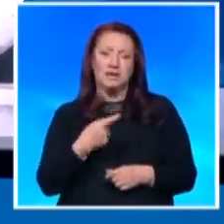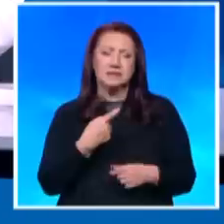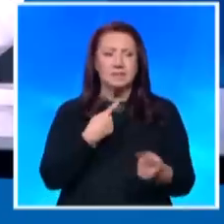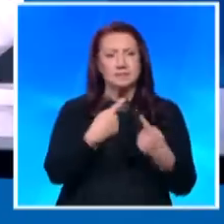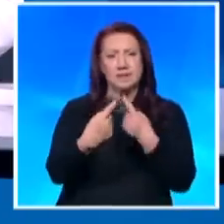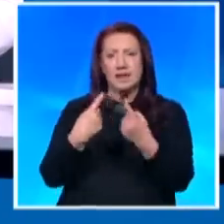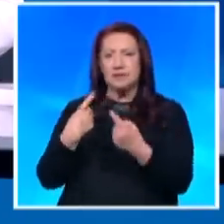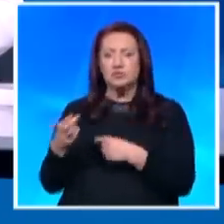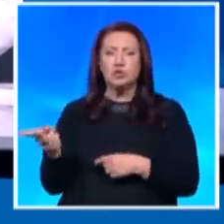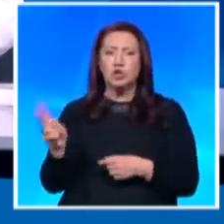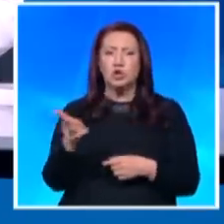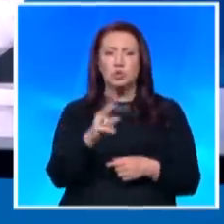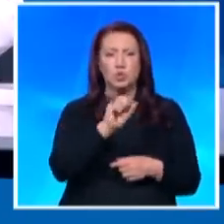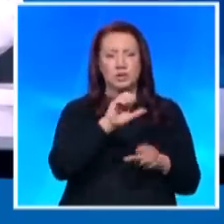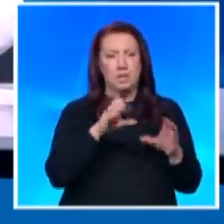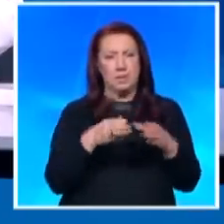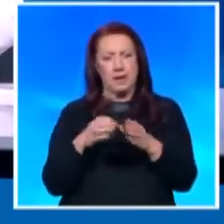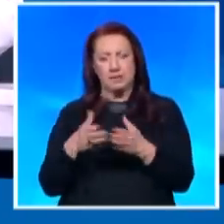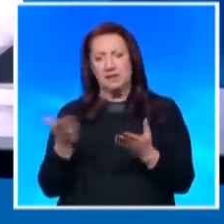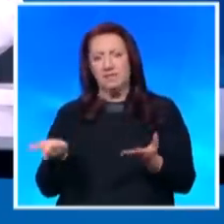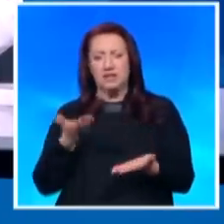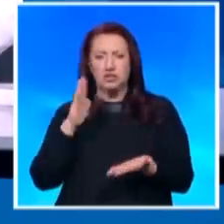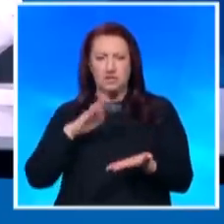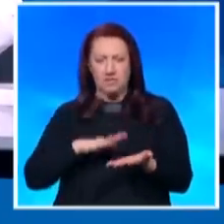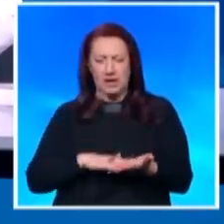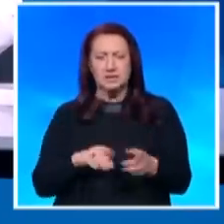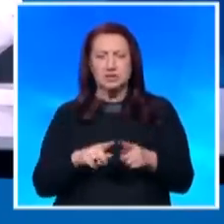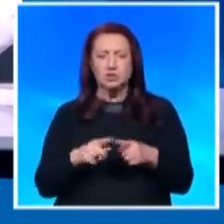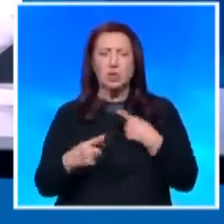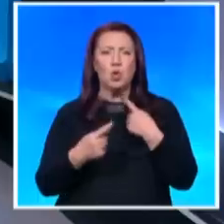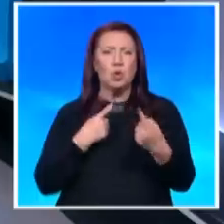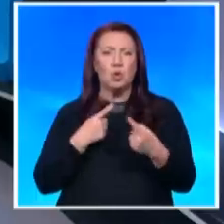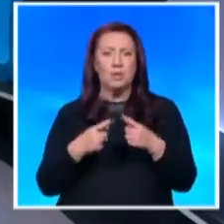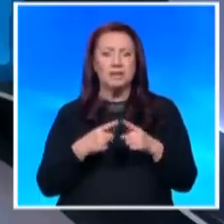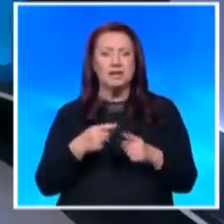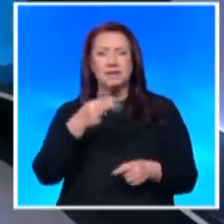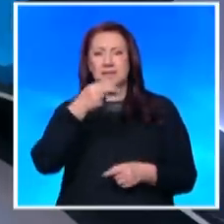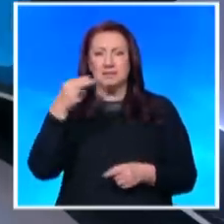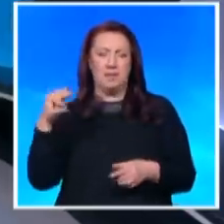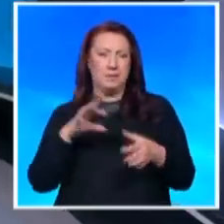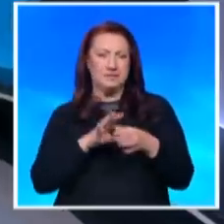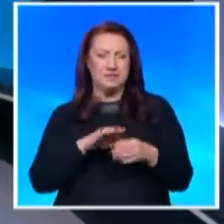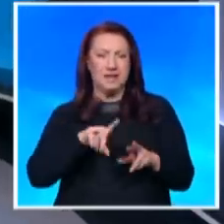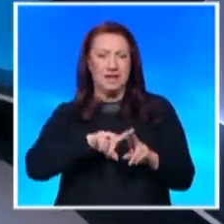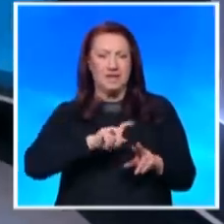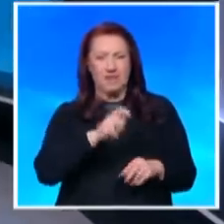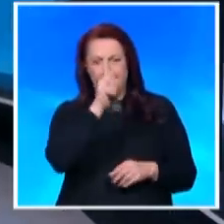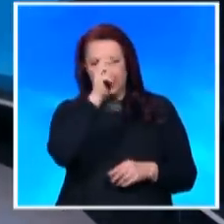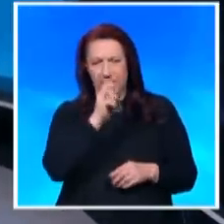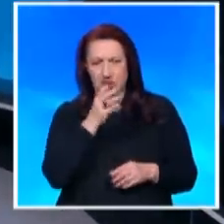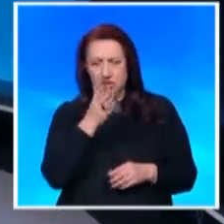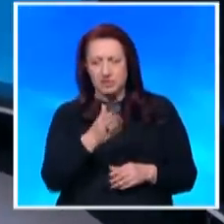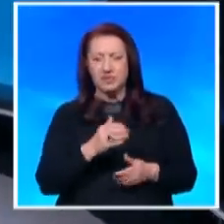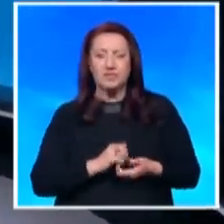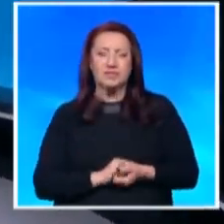власт коментираха и казуса Гешев и политическите му измерения. Подробностите сега от репортерите на BTV. Първо към Десислава Ризова. Добър вечер.